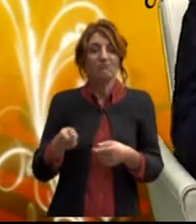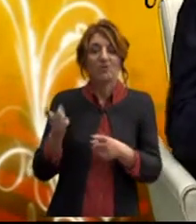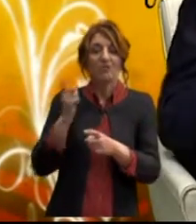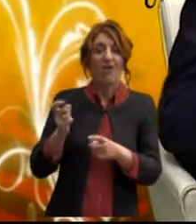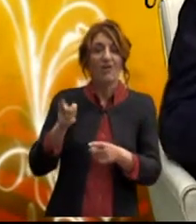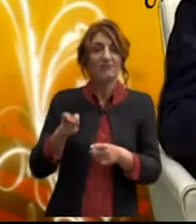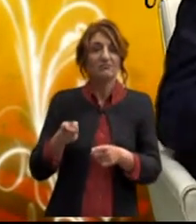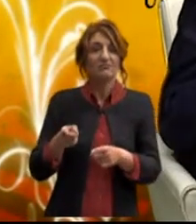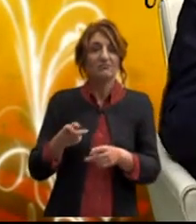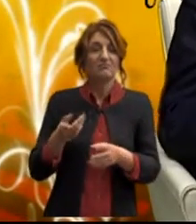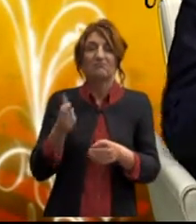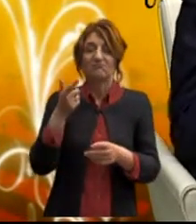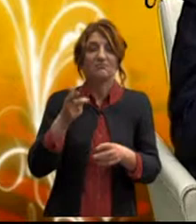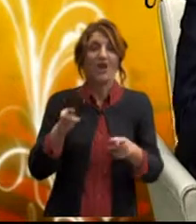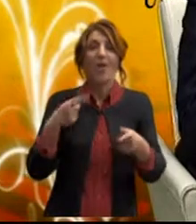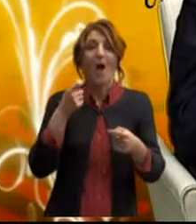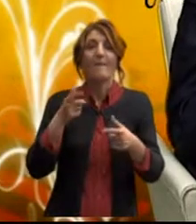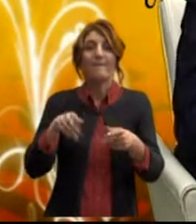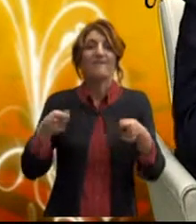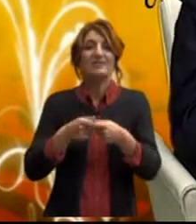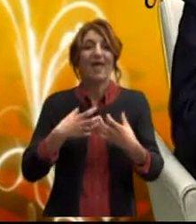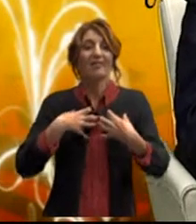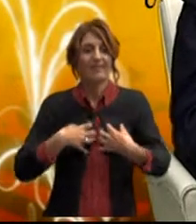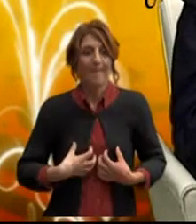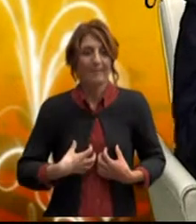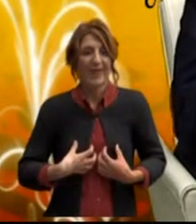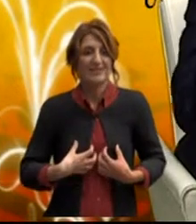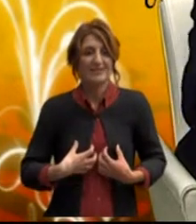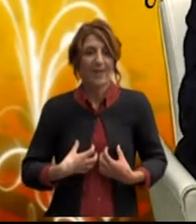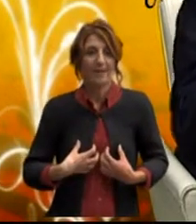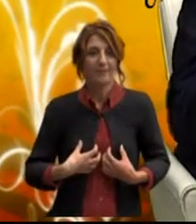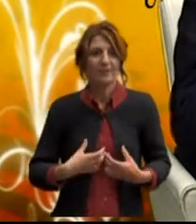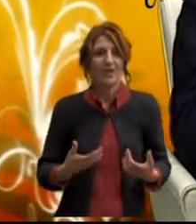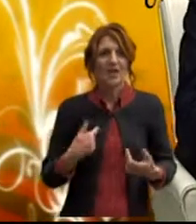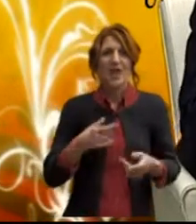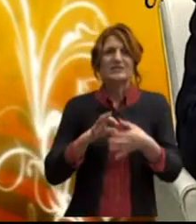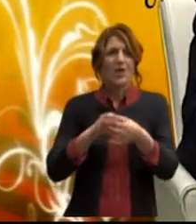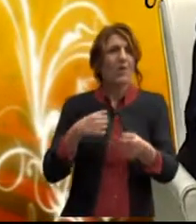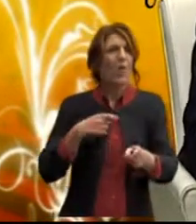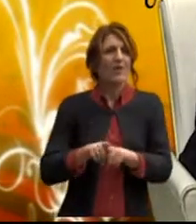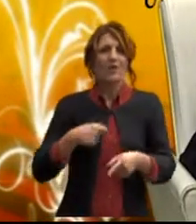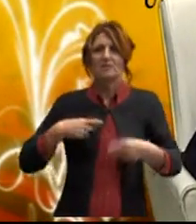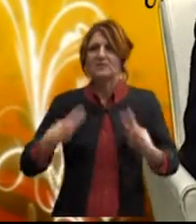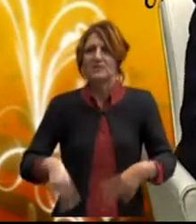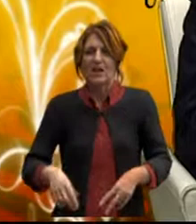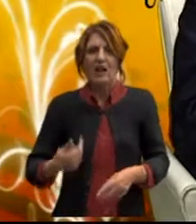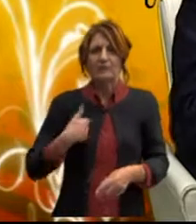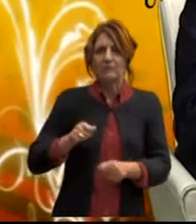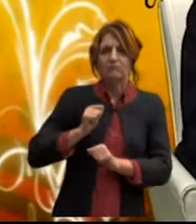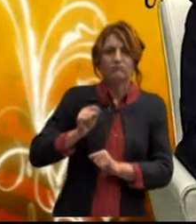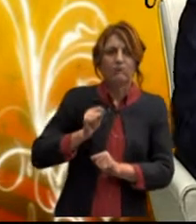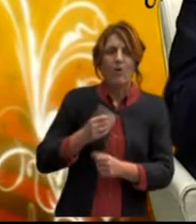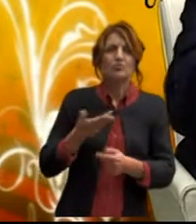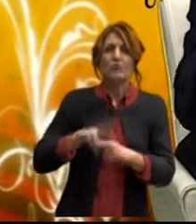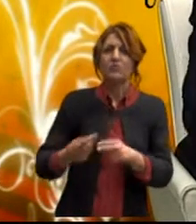neko nesiguran, onda ima veliki rizik od anksioznih poremećaja, raznoraznih, stalno se plaši nečega što mu se moglo dogoditi